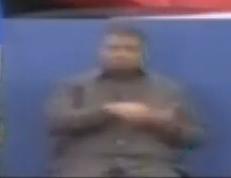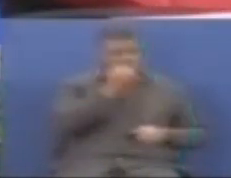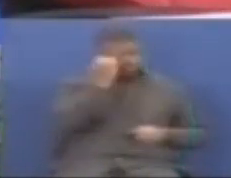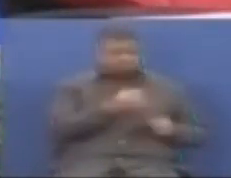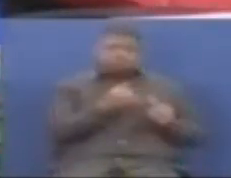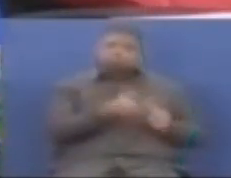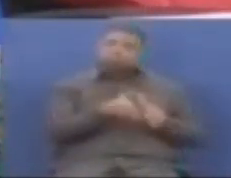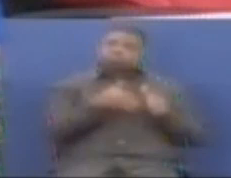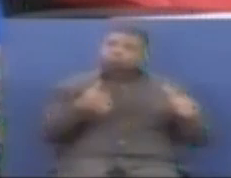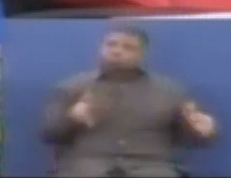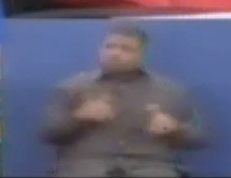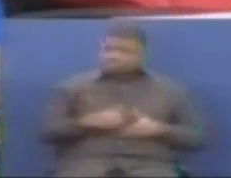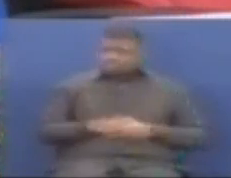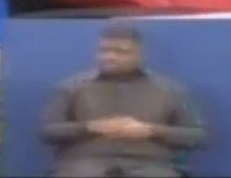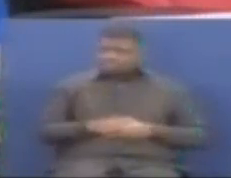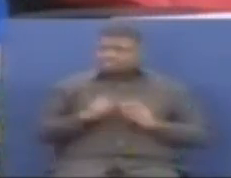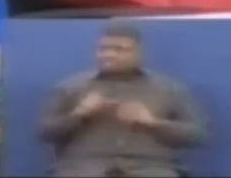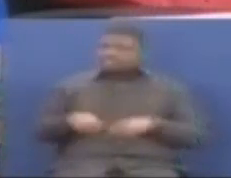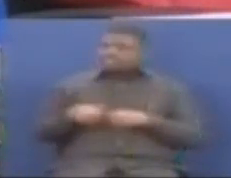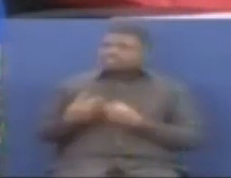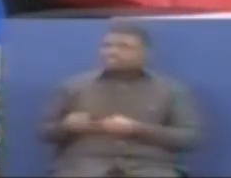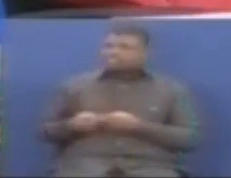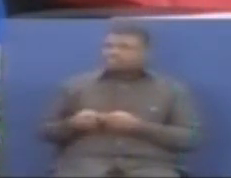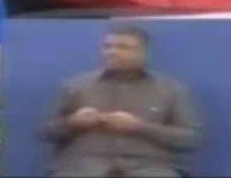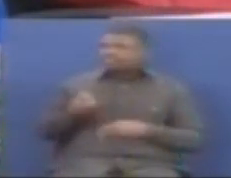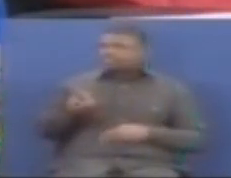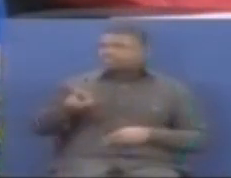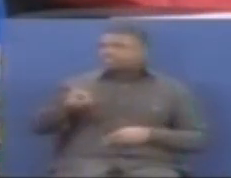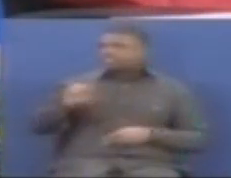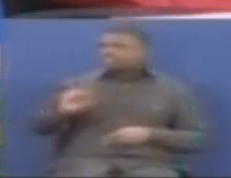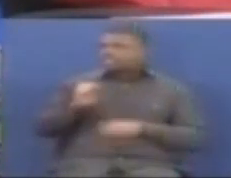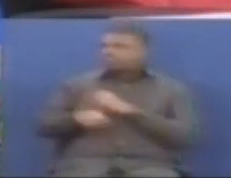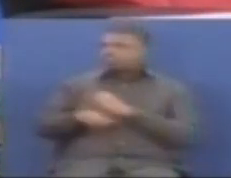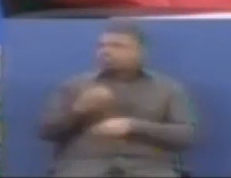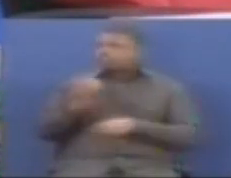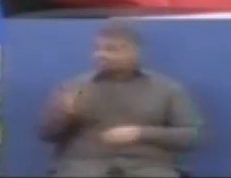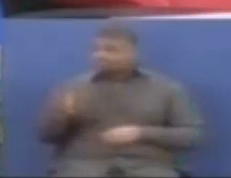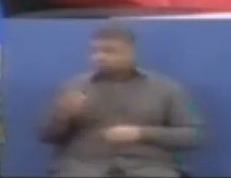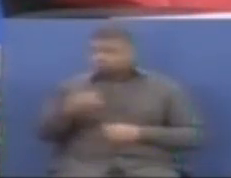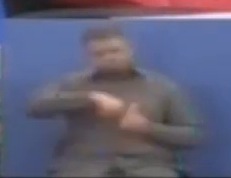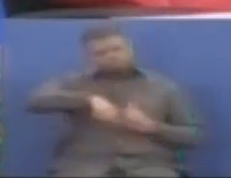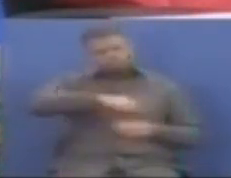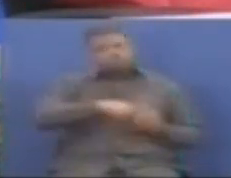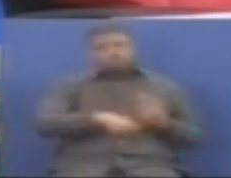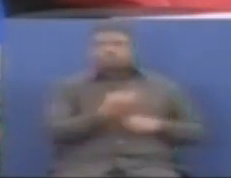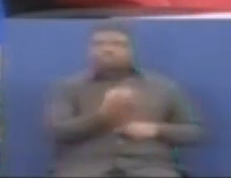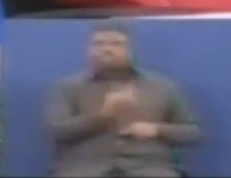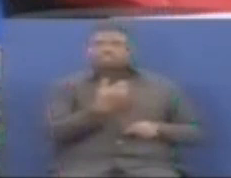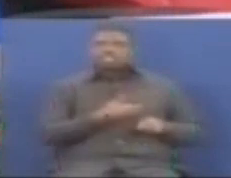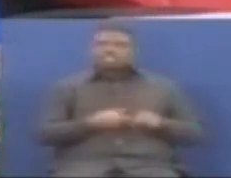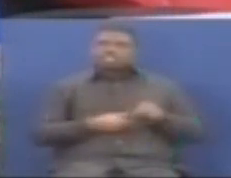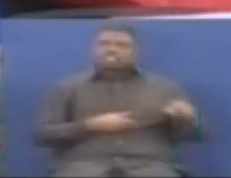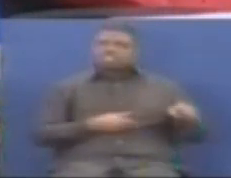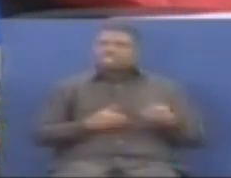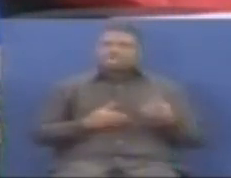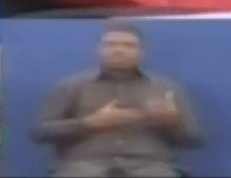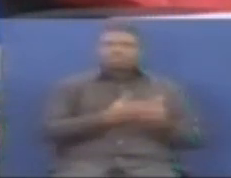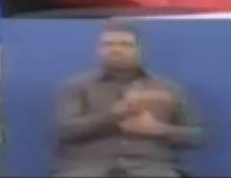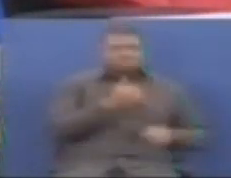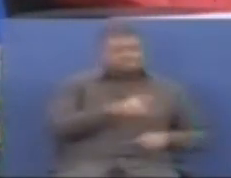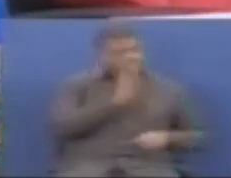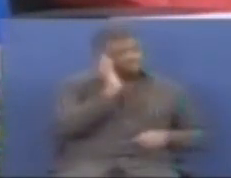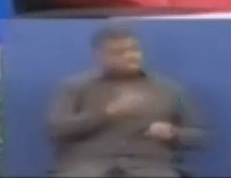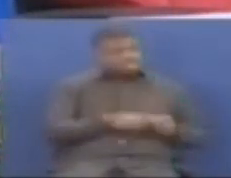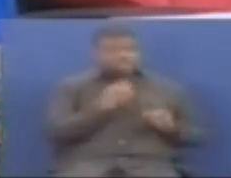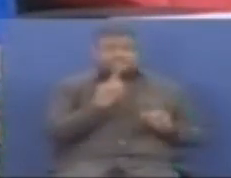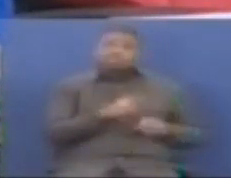kwa wachimbaji wadogo wadogo. Lakini REA awamu ya tatu mzunguko wa kwanza, kijiji hiki hakijapitiwa. Je, serikali inatoa